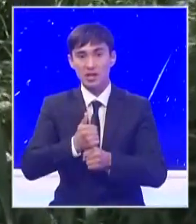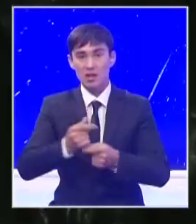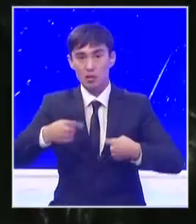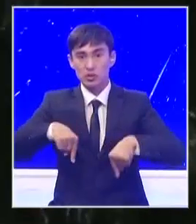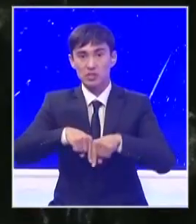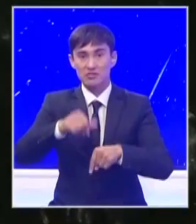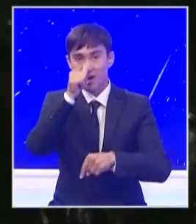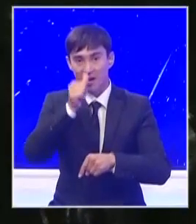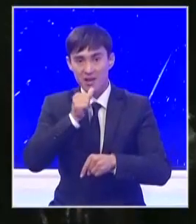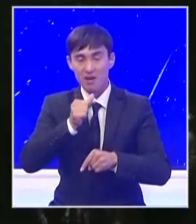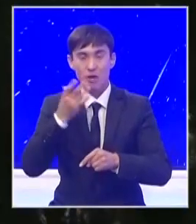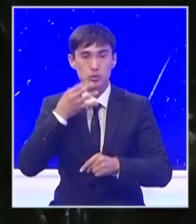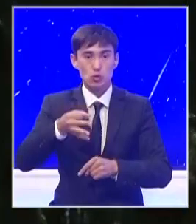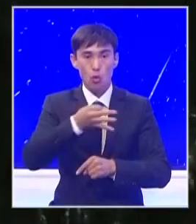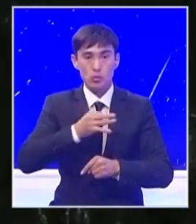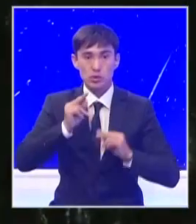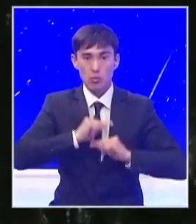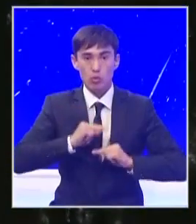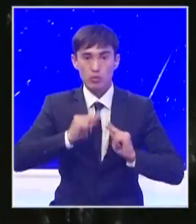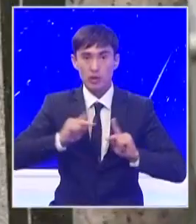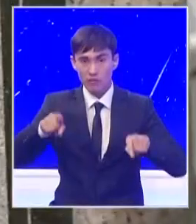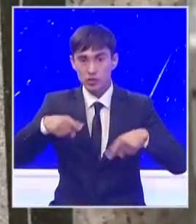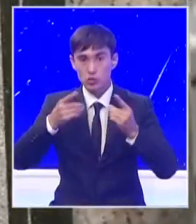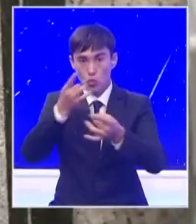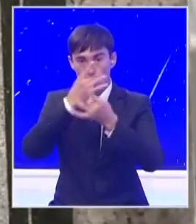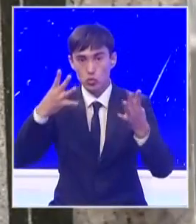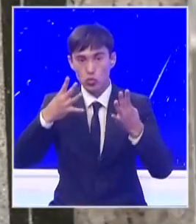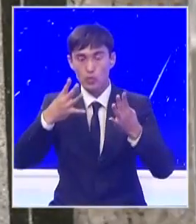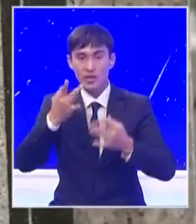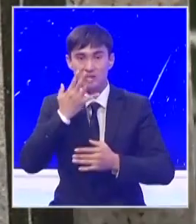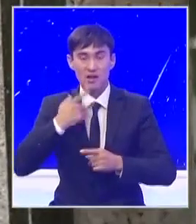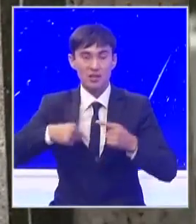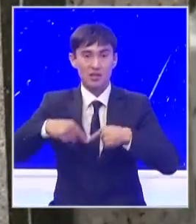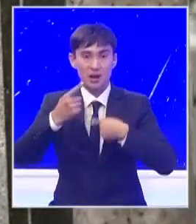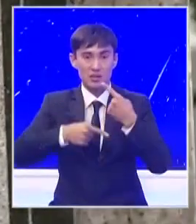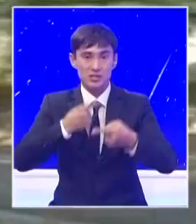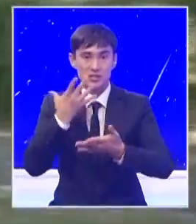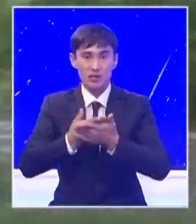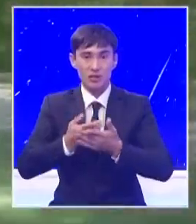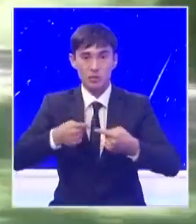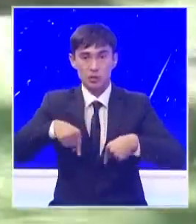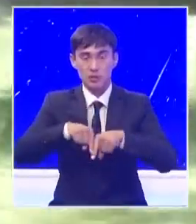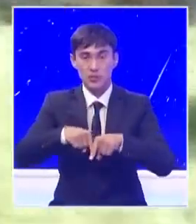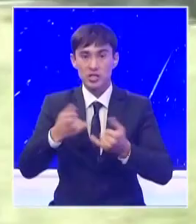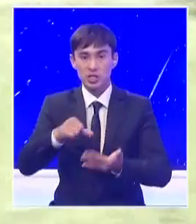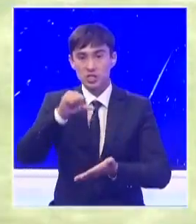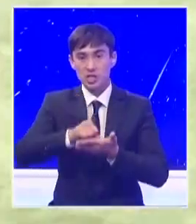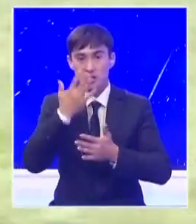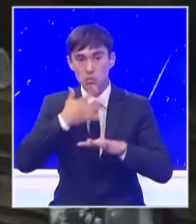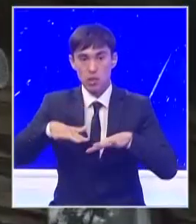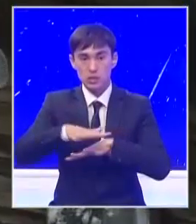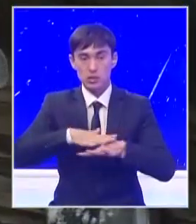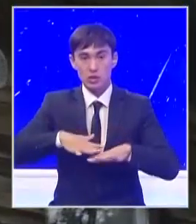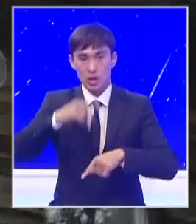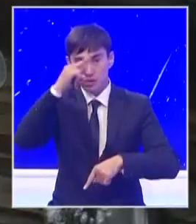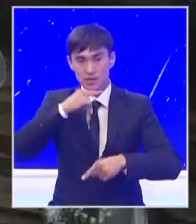общества греков Алматинской области и работал над возрождением культуры и национальных традиций в своей общине. Сейчас член Ассамблеи народа